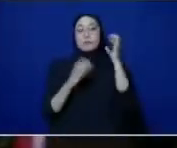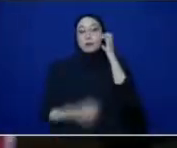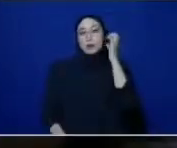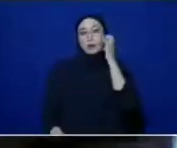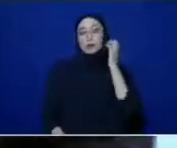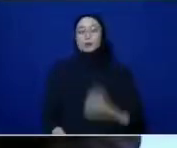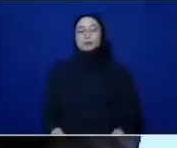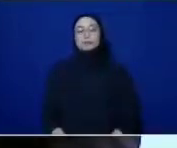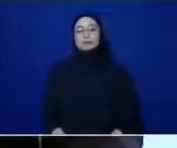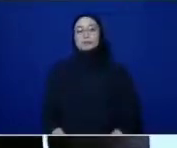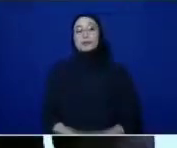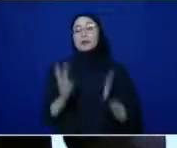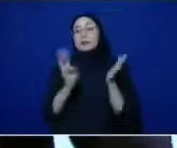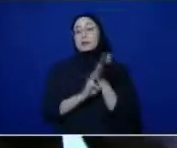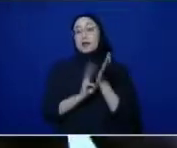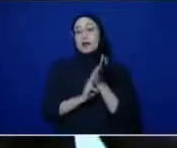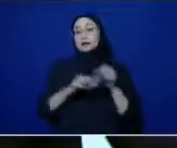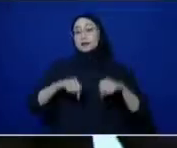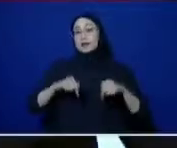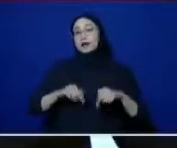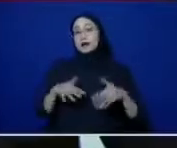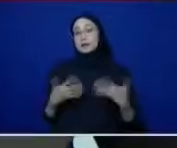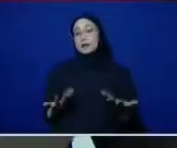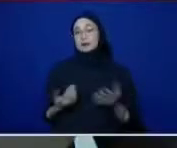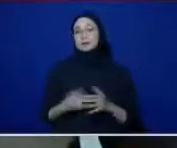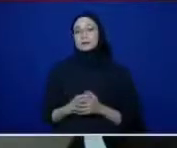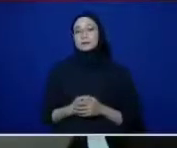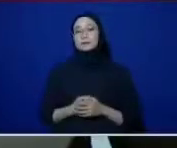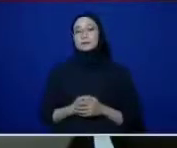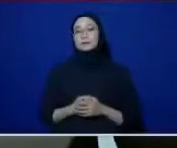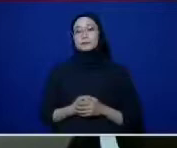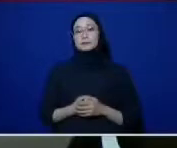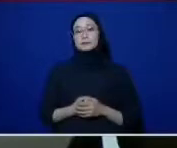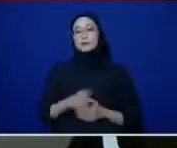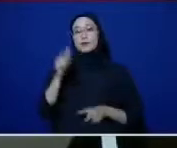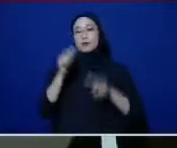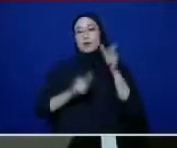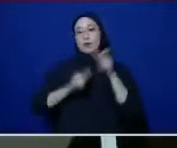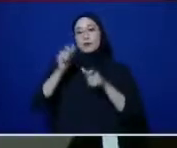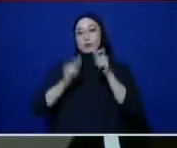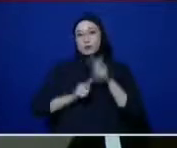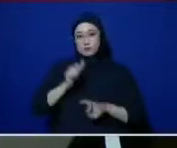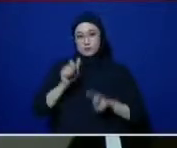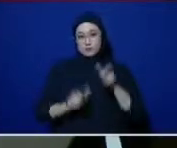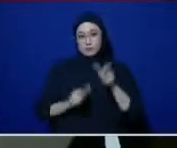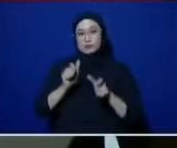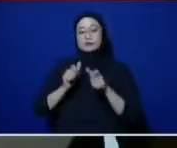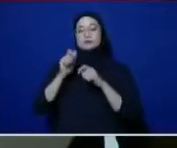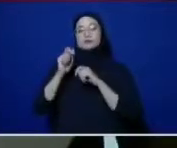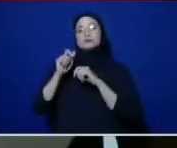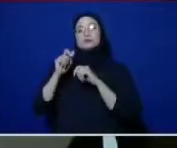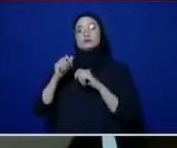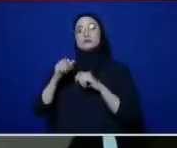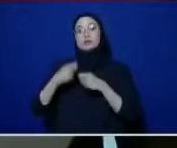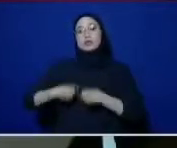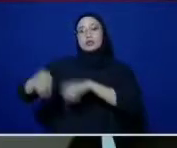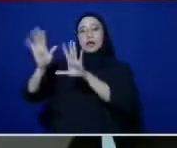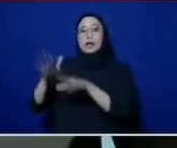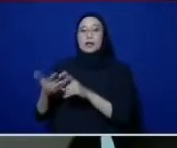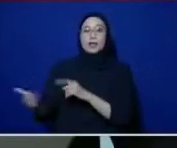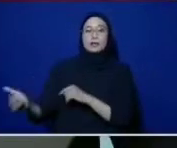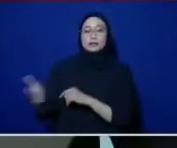Yang jadi masalah sekarang adalah para nelayan-nelayan miskin itu tidak punya